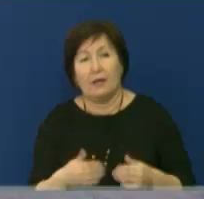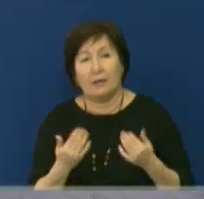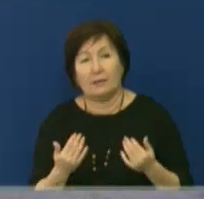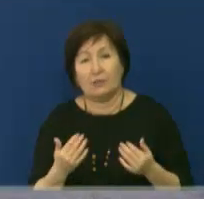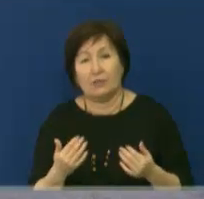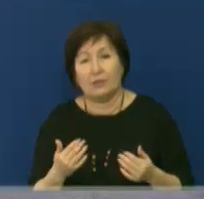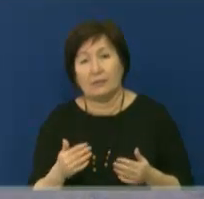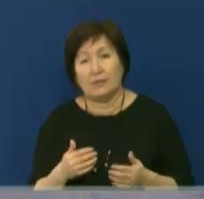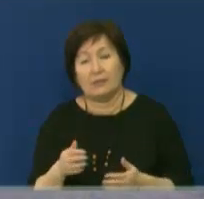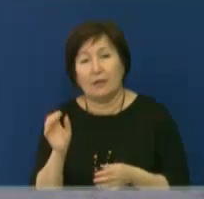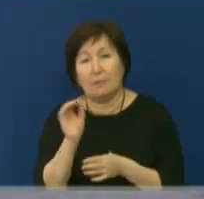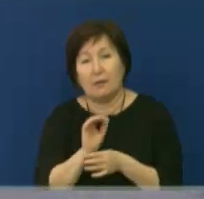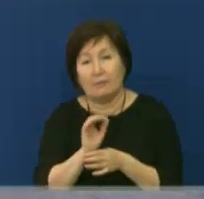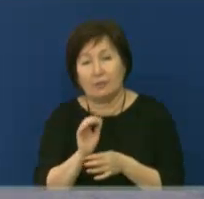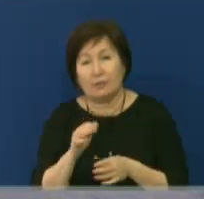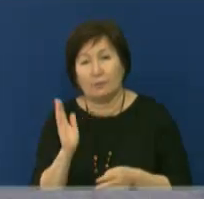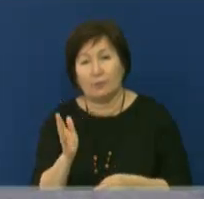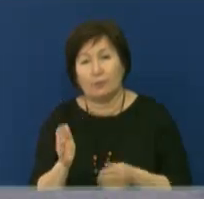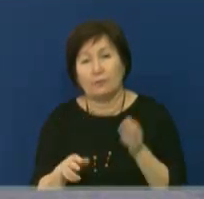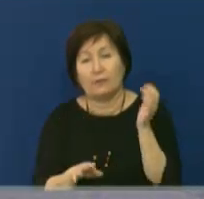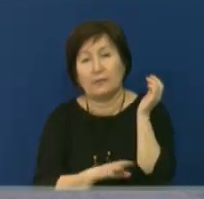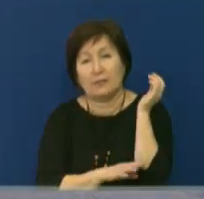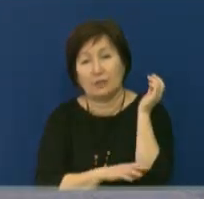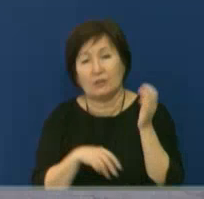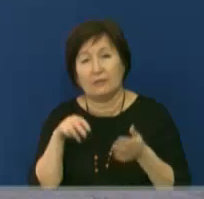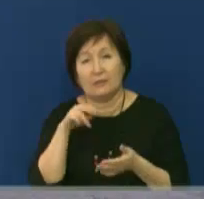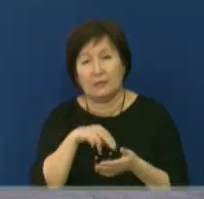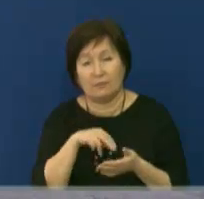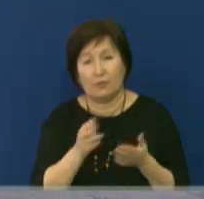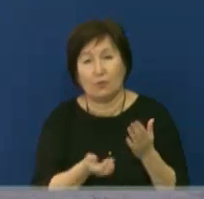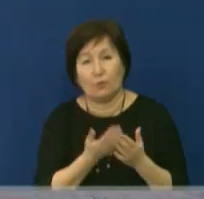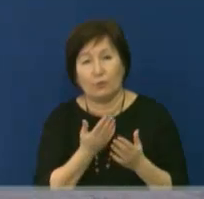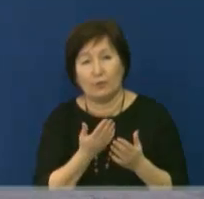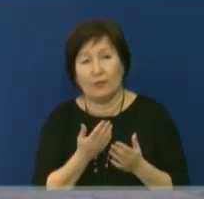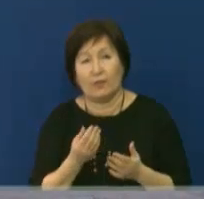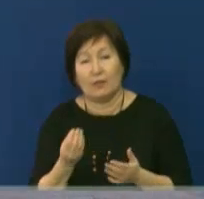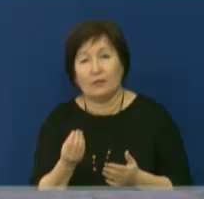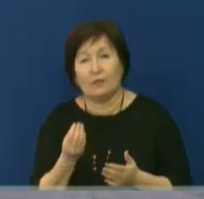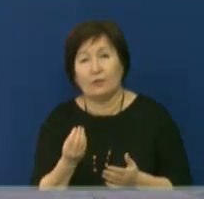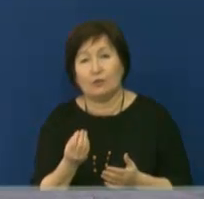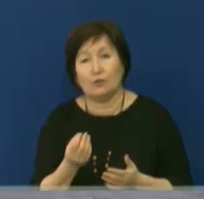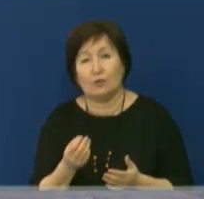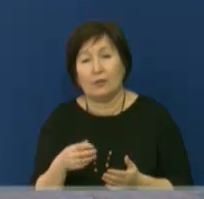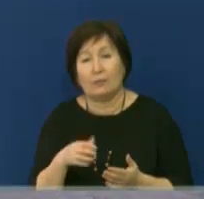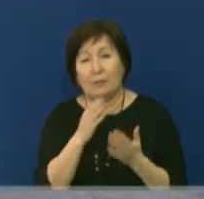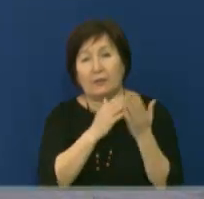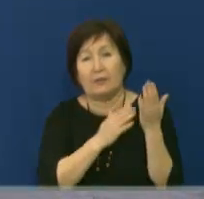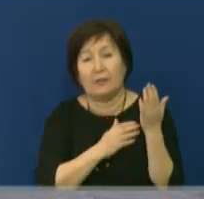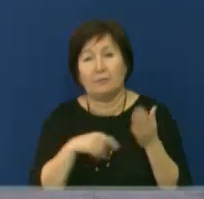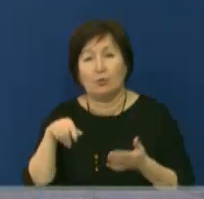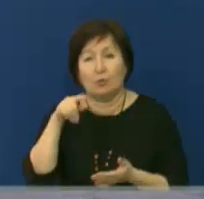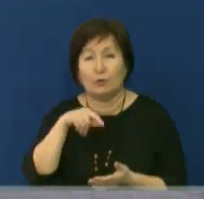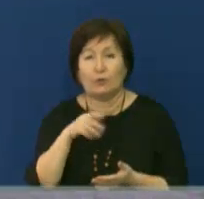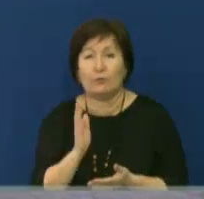қоса өзіміздің жергілікті атқару билігімен 3500 түптей ағаш егілетін болады осы 3